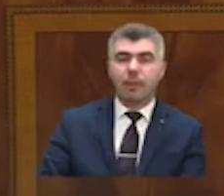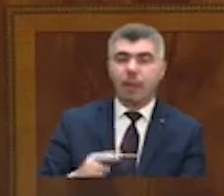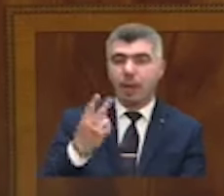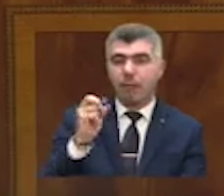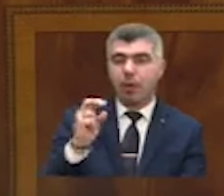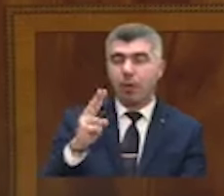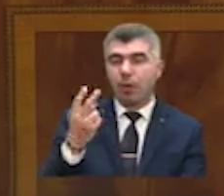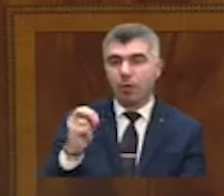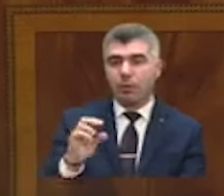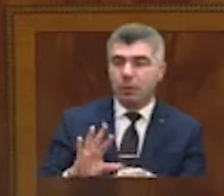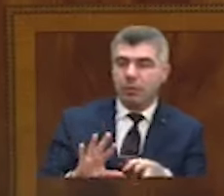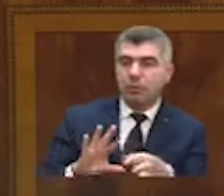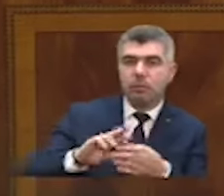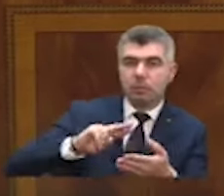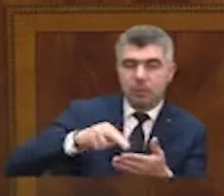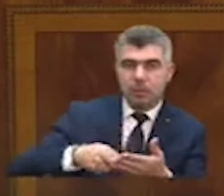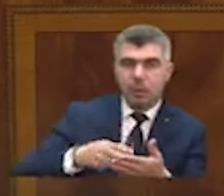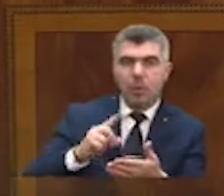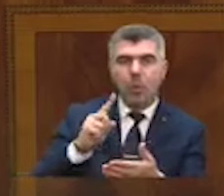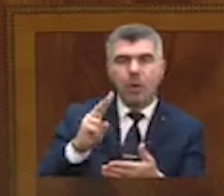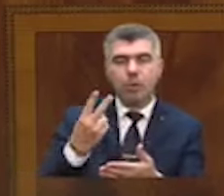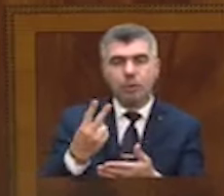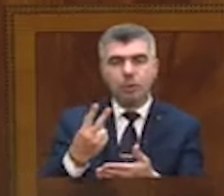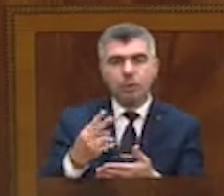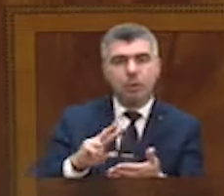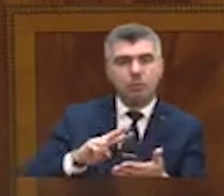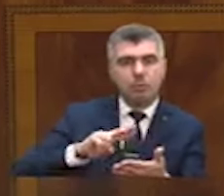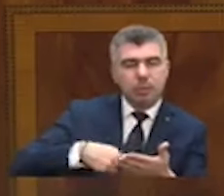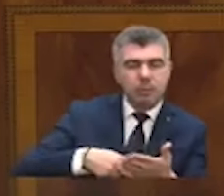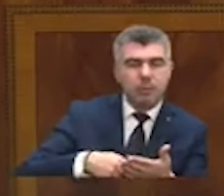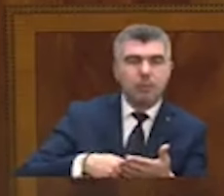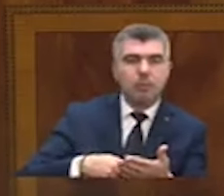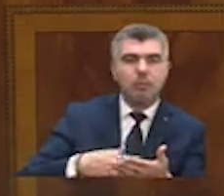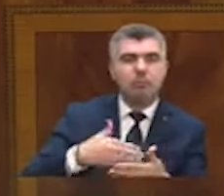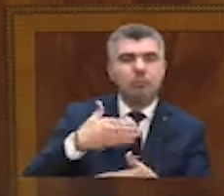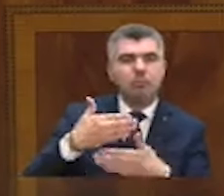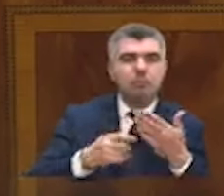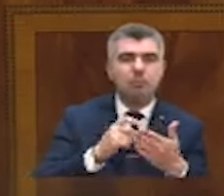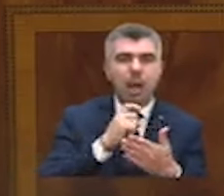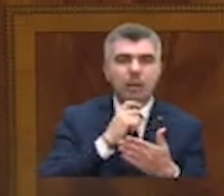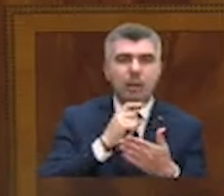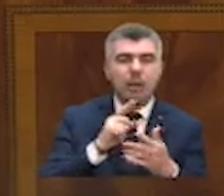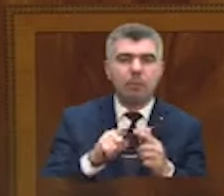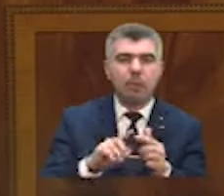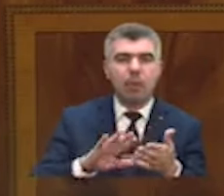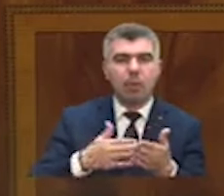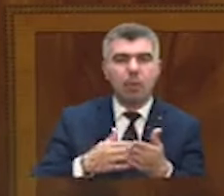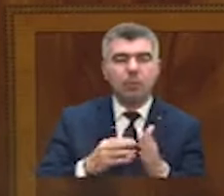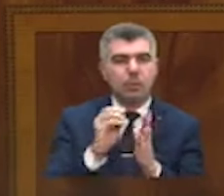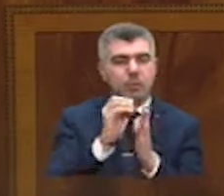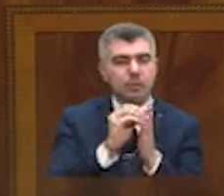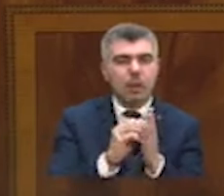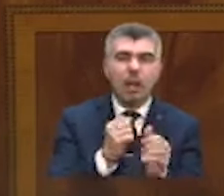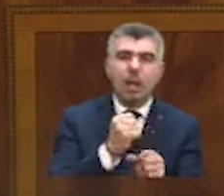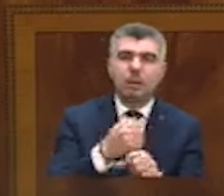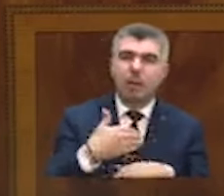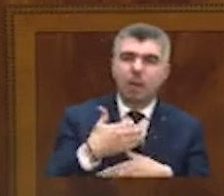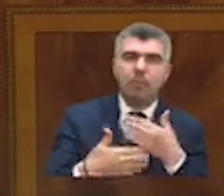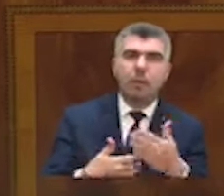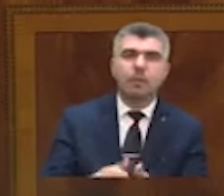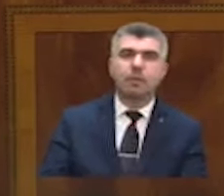يلا كتوقع ولا 21 يلا كتوقع يلا سميتو يلا باش تجي باش كدخل السيستم باش يبداو